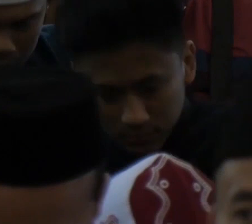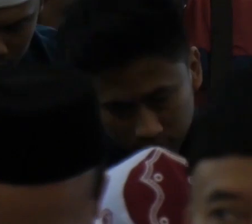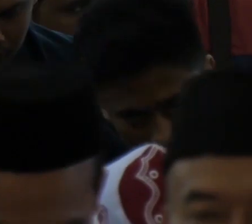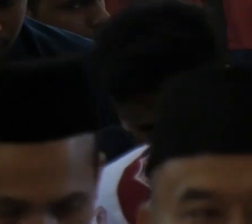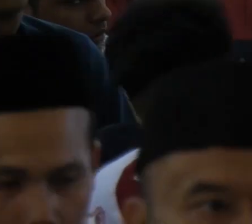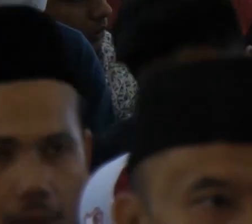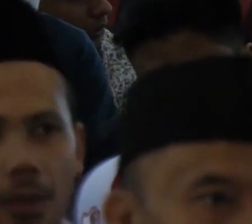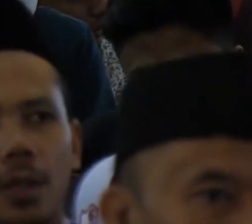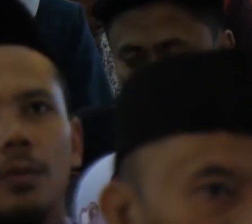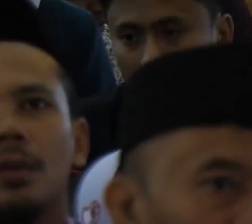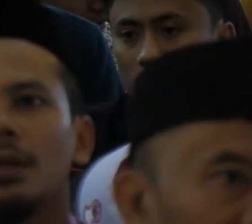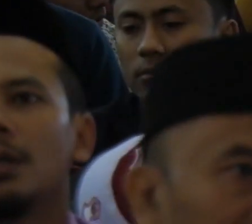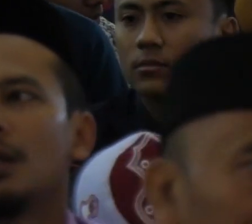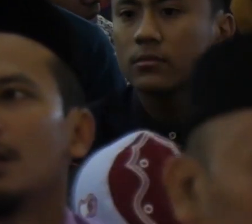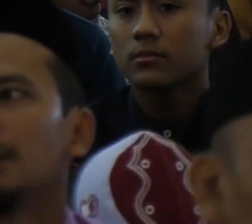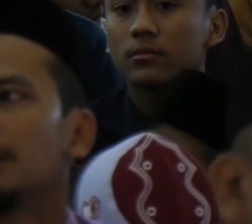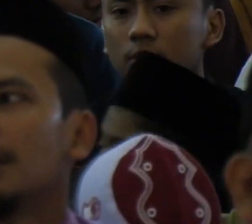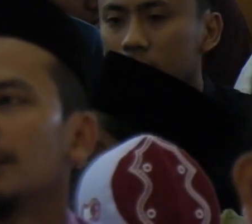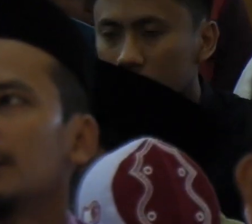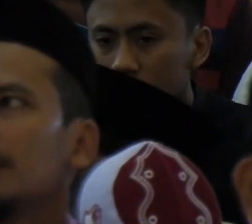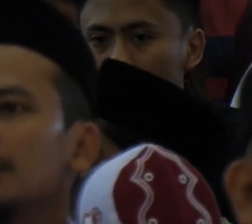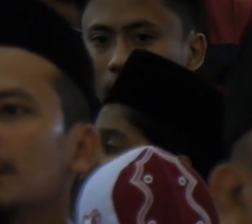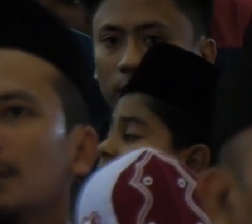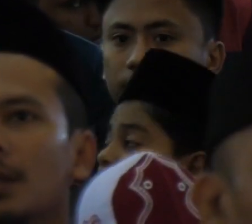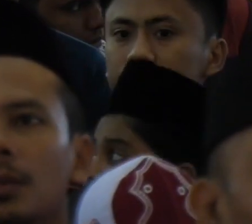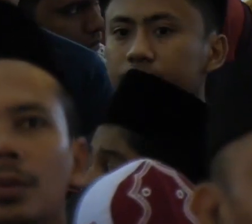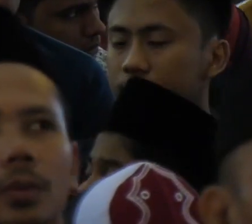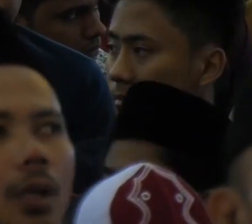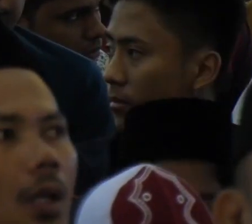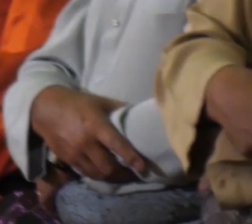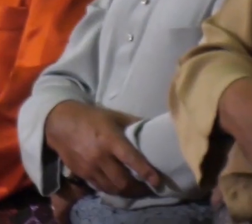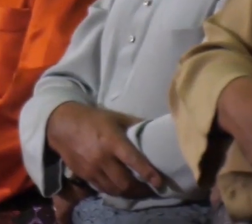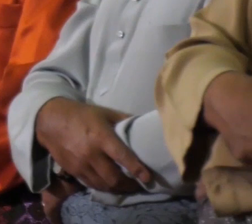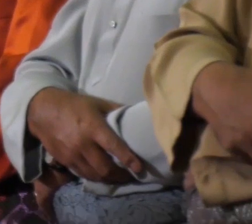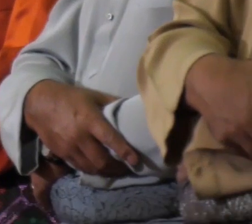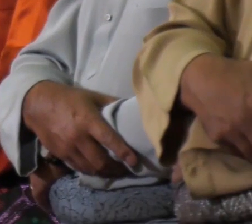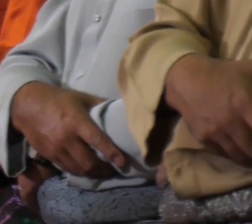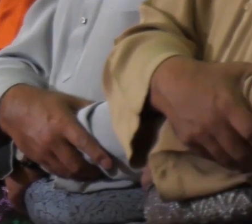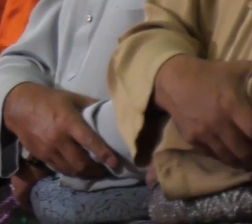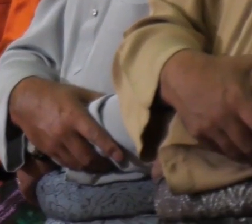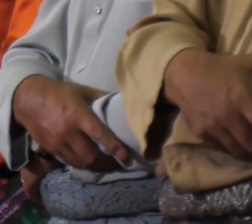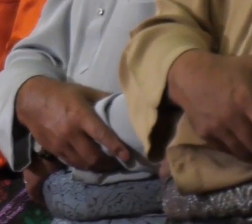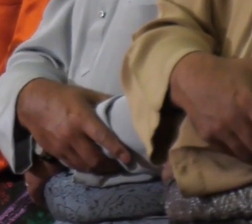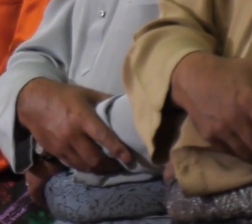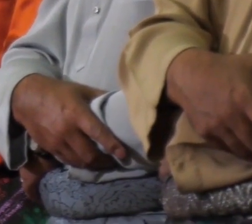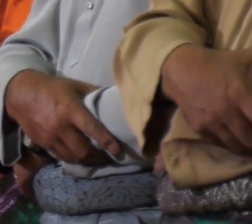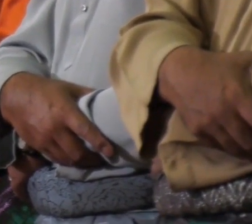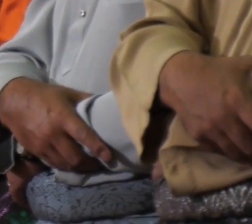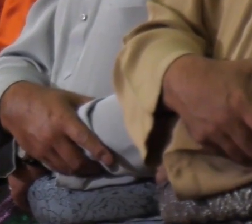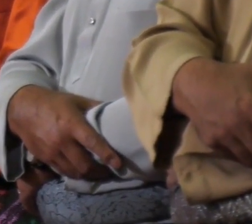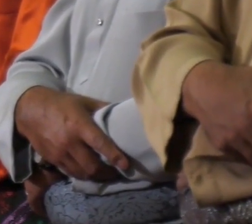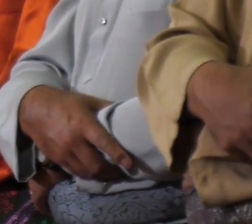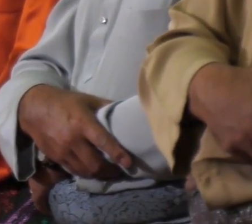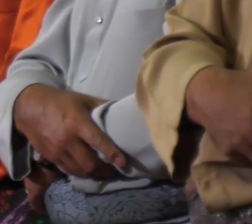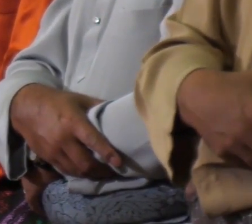jemaah Insyaallah selepas shop ini dimuat tamatkan dan dipersembahkan kepada kebawah